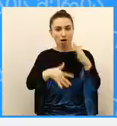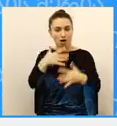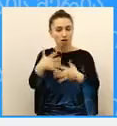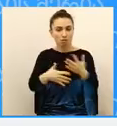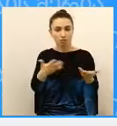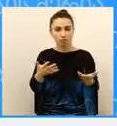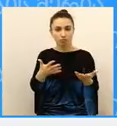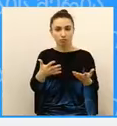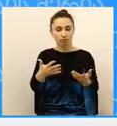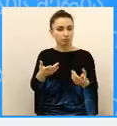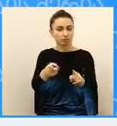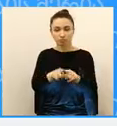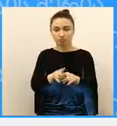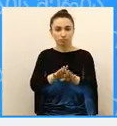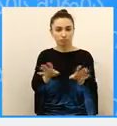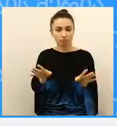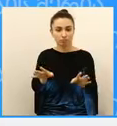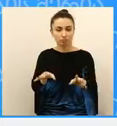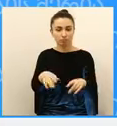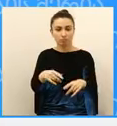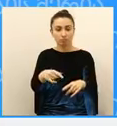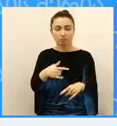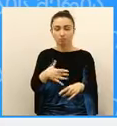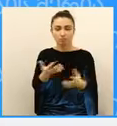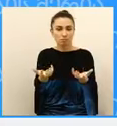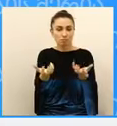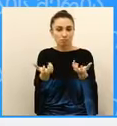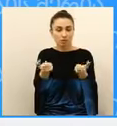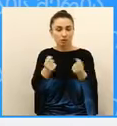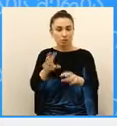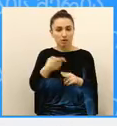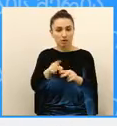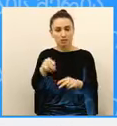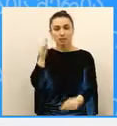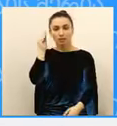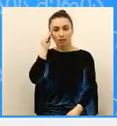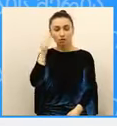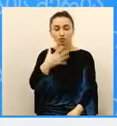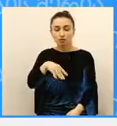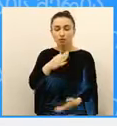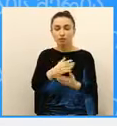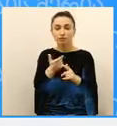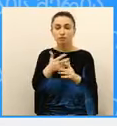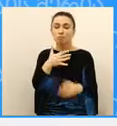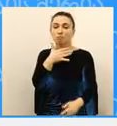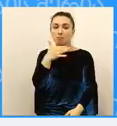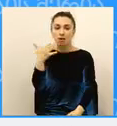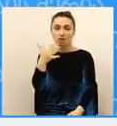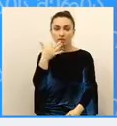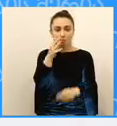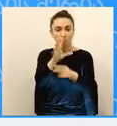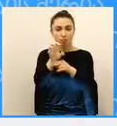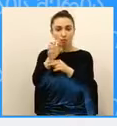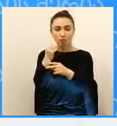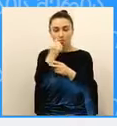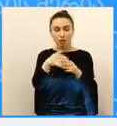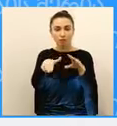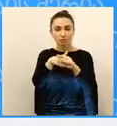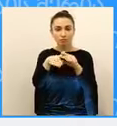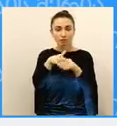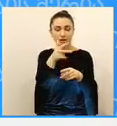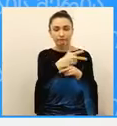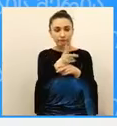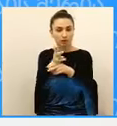ქალაქში იყოს განუკითხაობა. Კატეგორიულად მიუღებელია ეს დამოკიდებულება. Ჩვენ გვაქვს ძალიან ბევრი ფოტომასალა, ძალიან